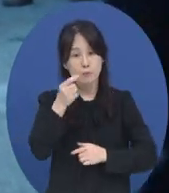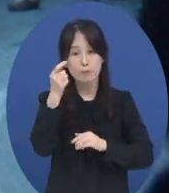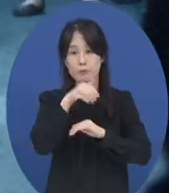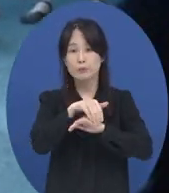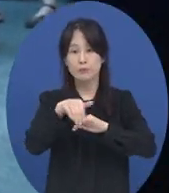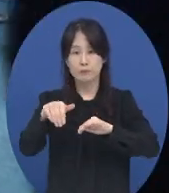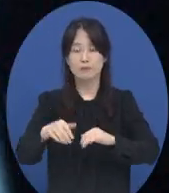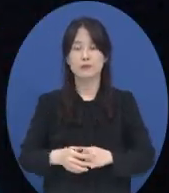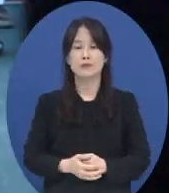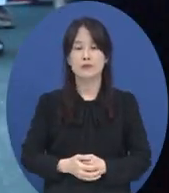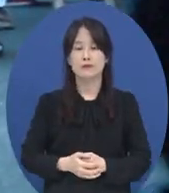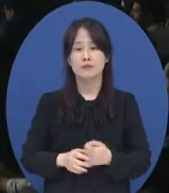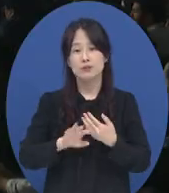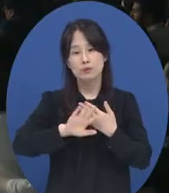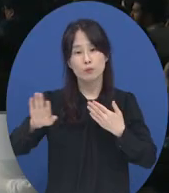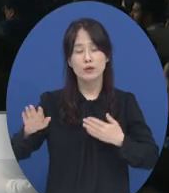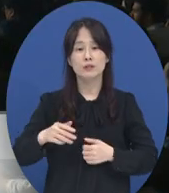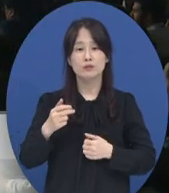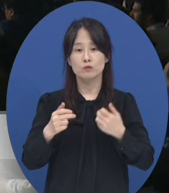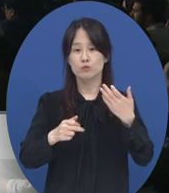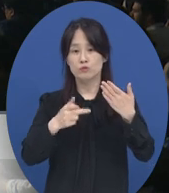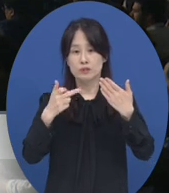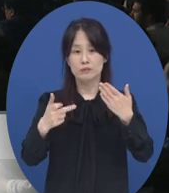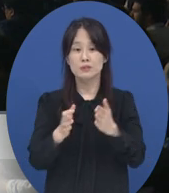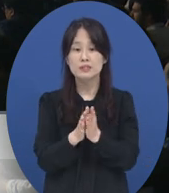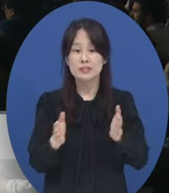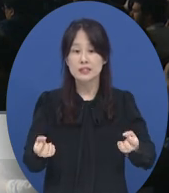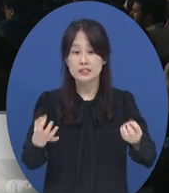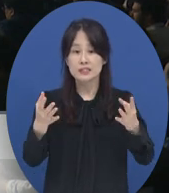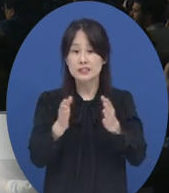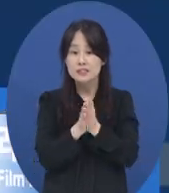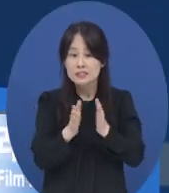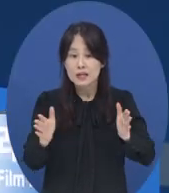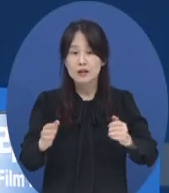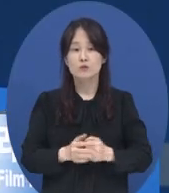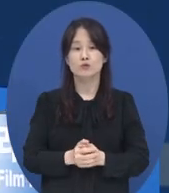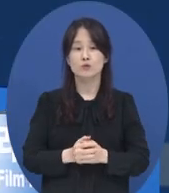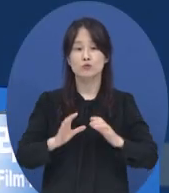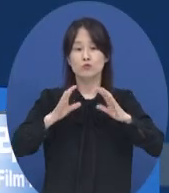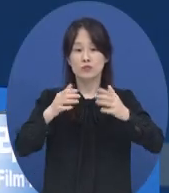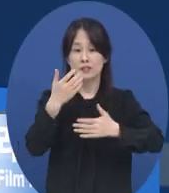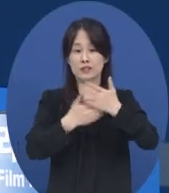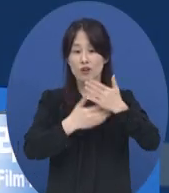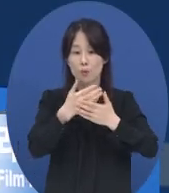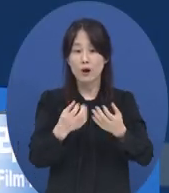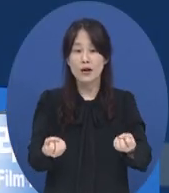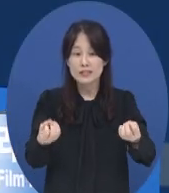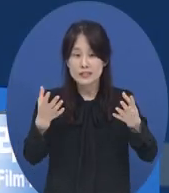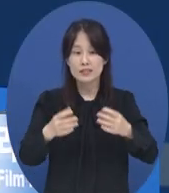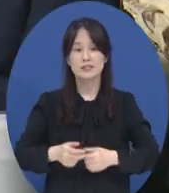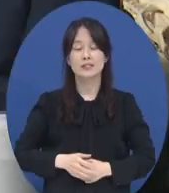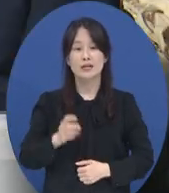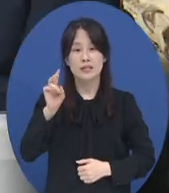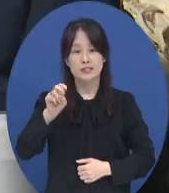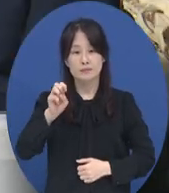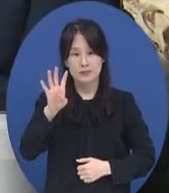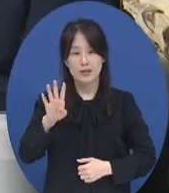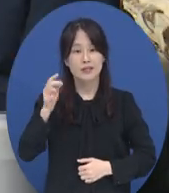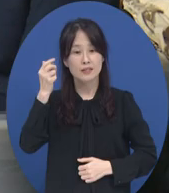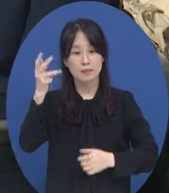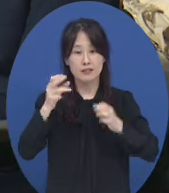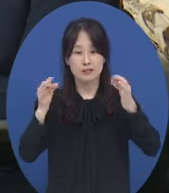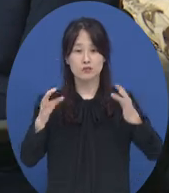계획. 이 밖에도 오는 17일 개막식을 시작으로 DMZ 국제 다큐멘터리 영화제는 오는 24일까지